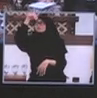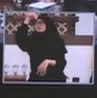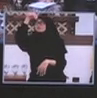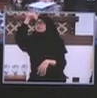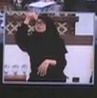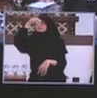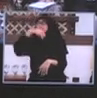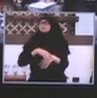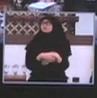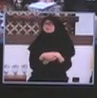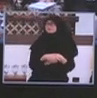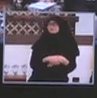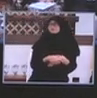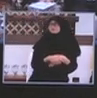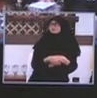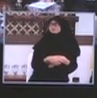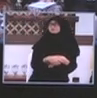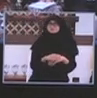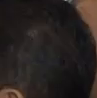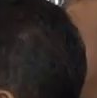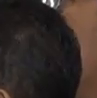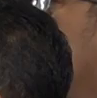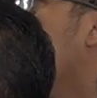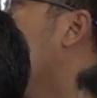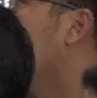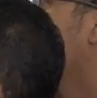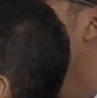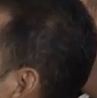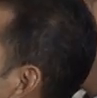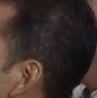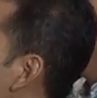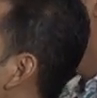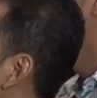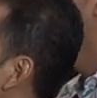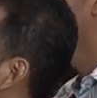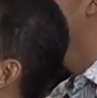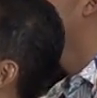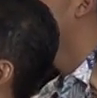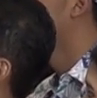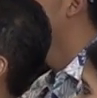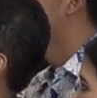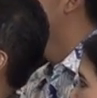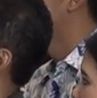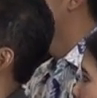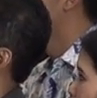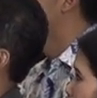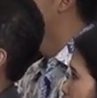kendhen. Ah, malah kaya dolanan. Geng. Oh itu, selama ini dipasarkan di mana